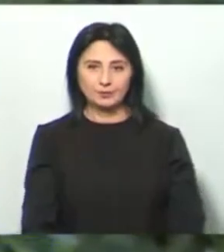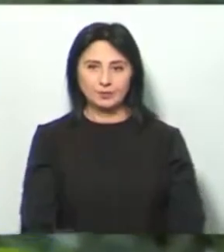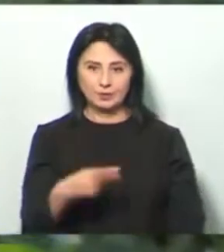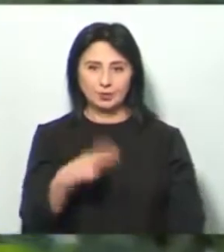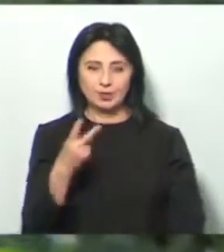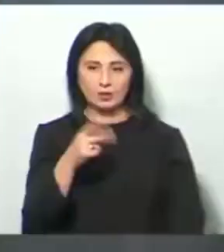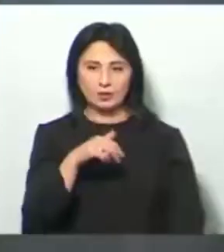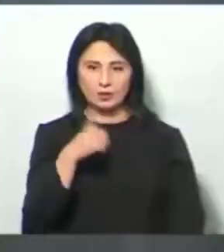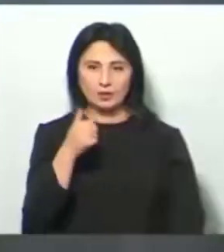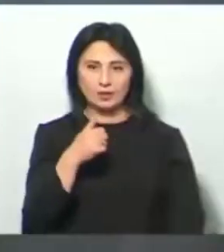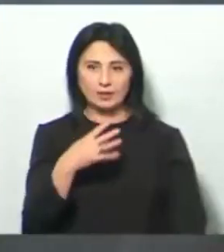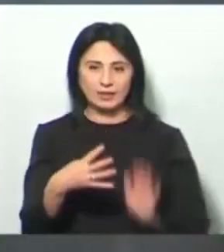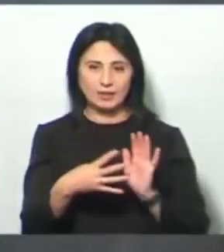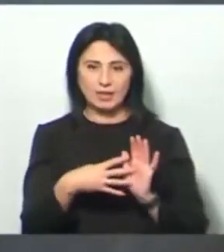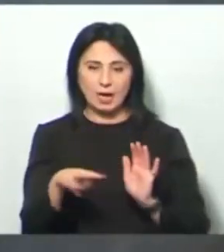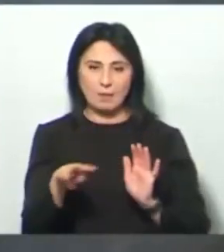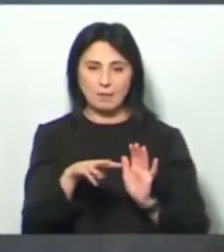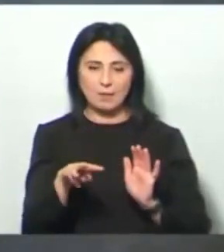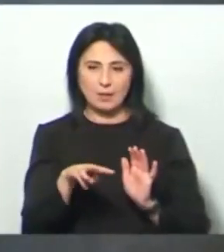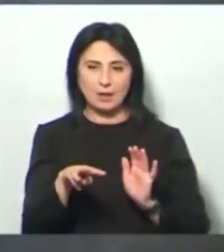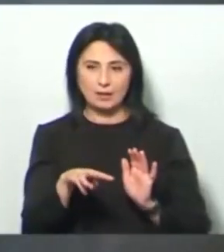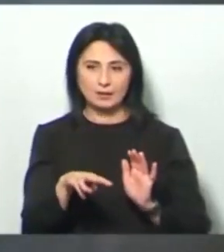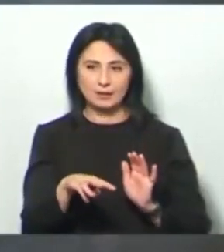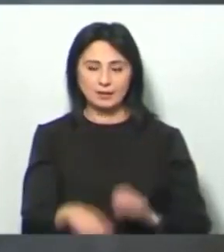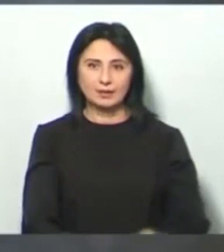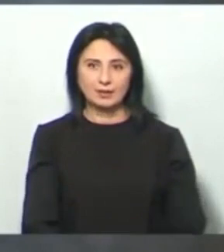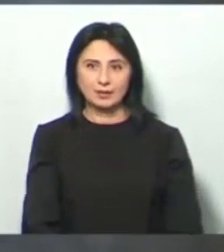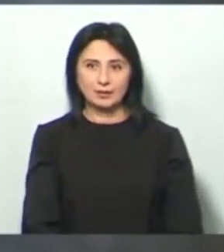22 წლის 9 მარტს.